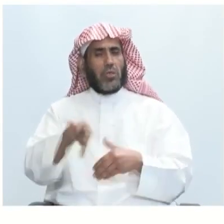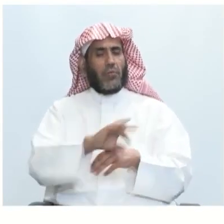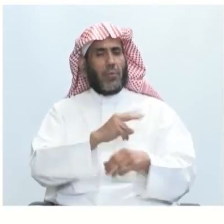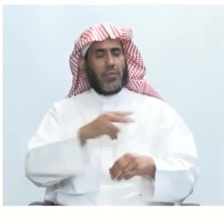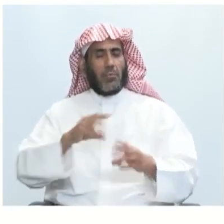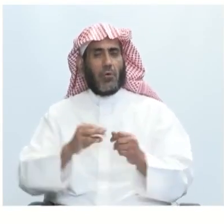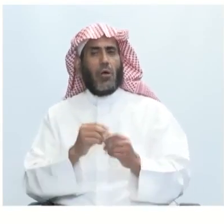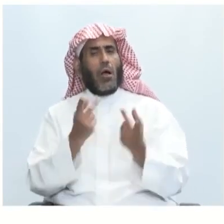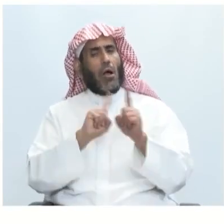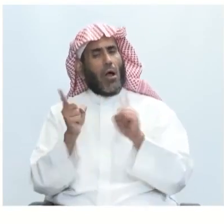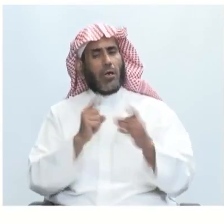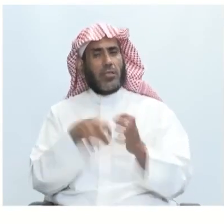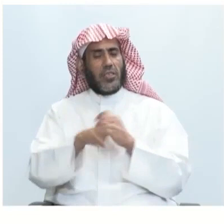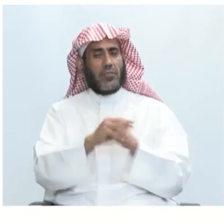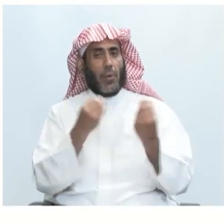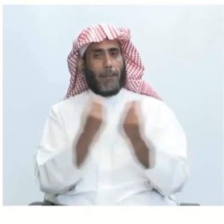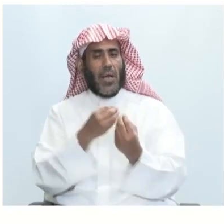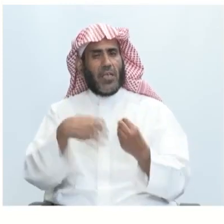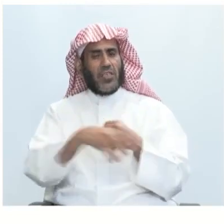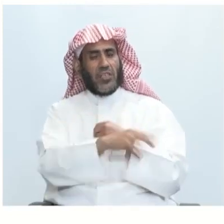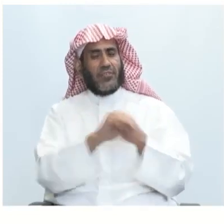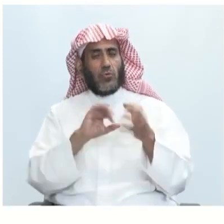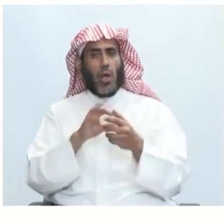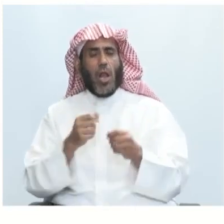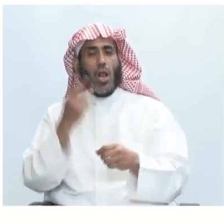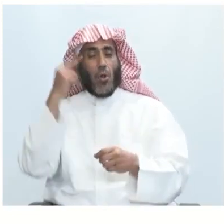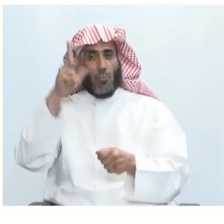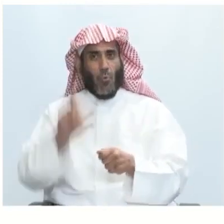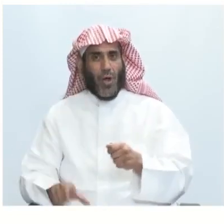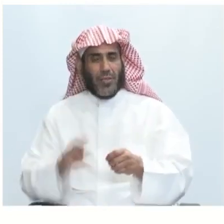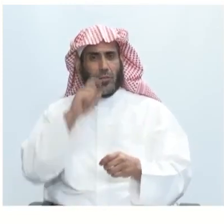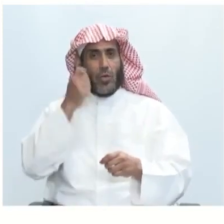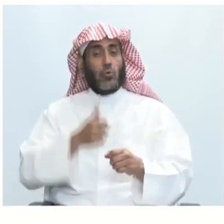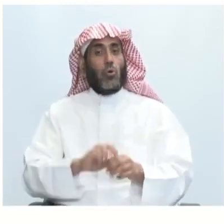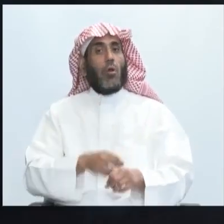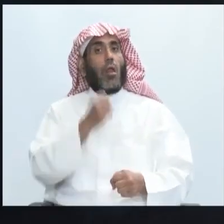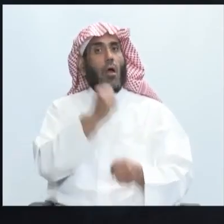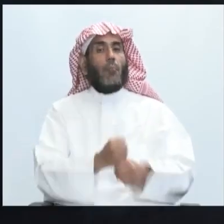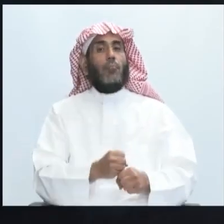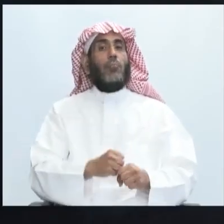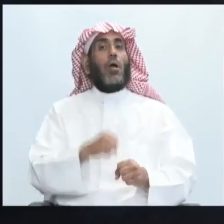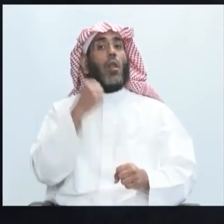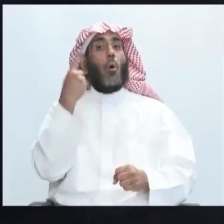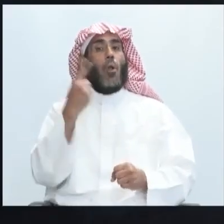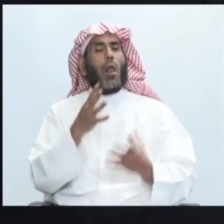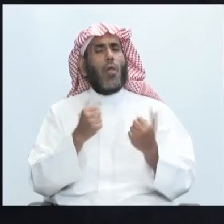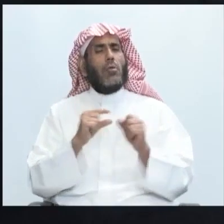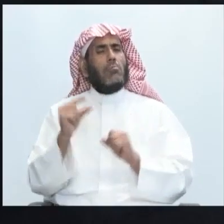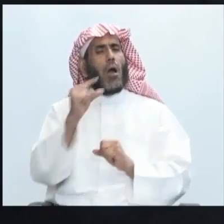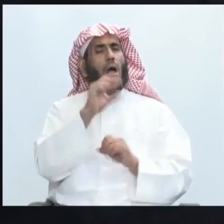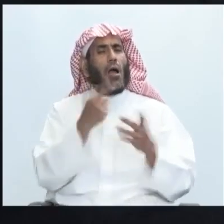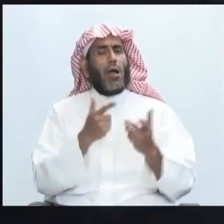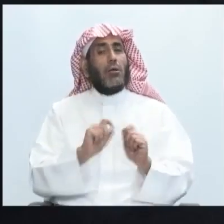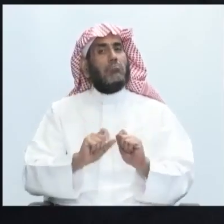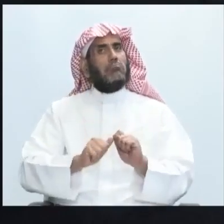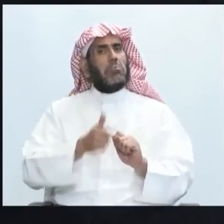انواعها قارن تصنيفك مع تصنيف تصنيفات زملائك المواطن رجل الامن الاول هذا هذه عباره هنا